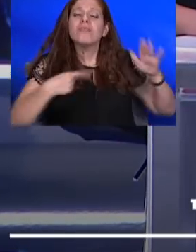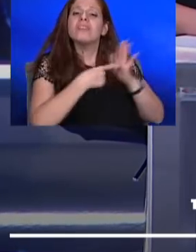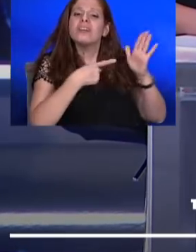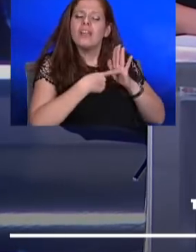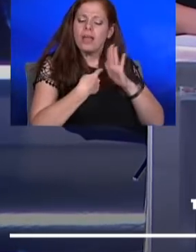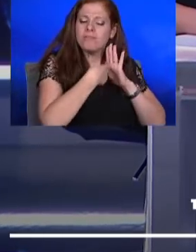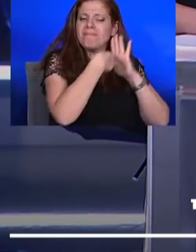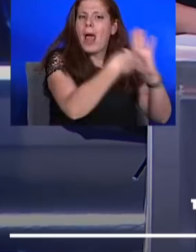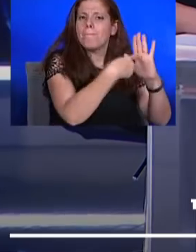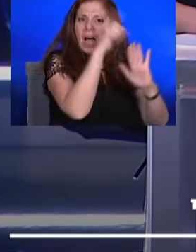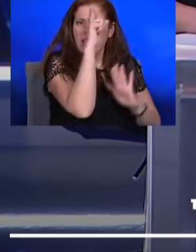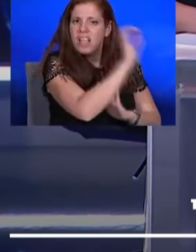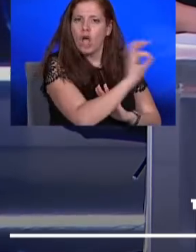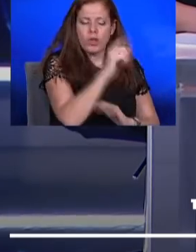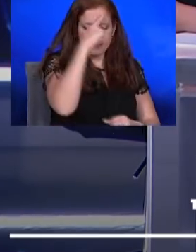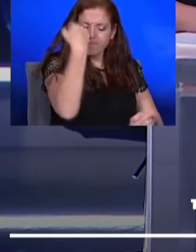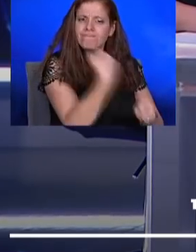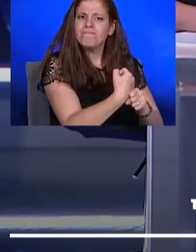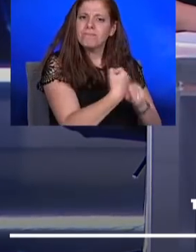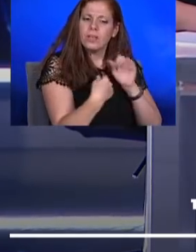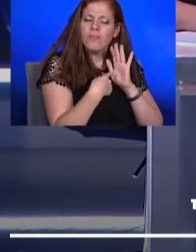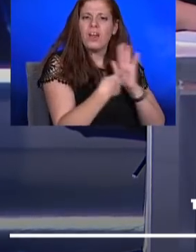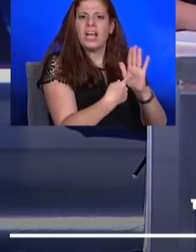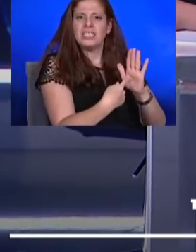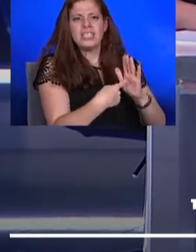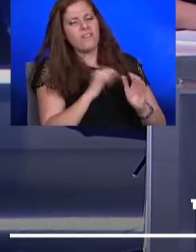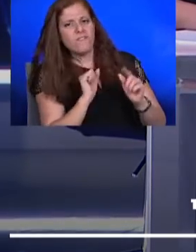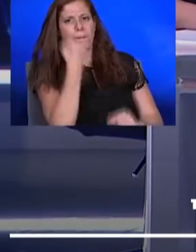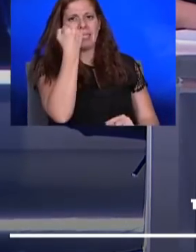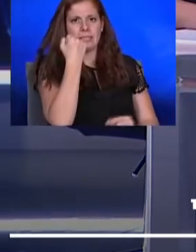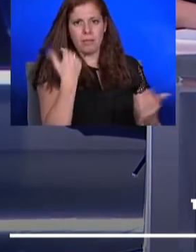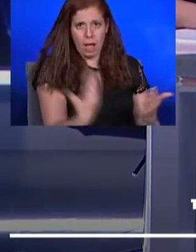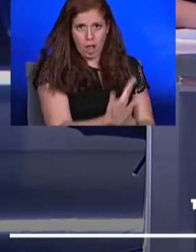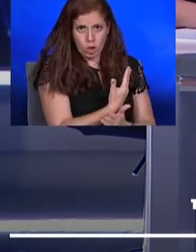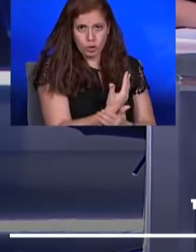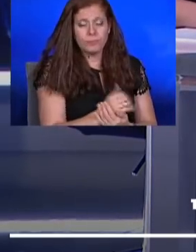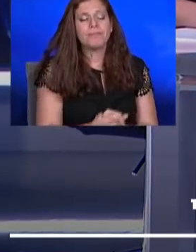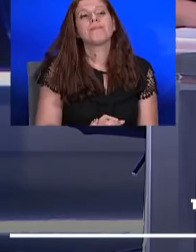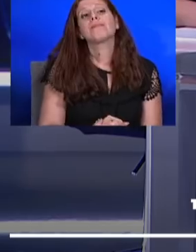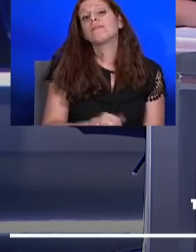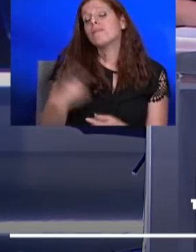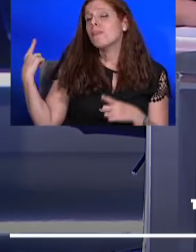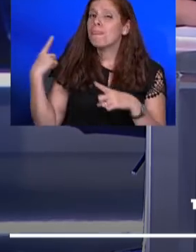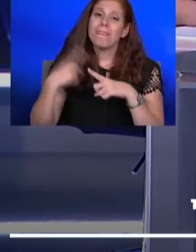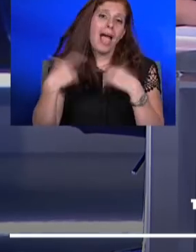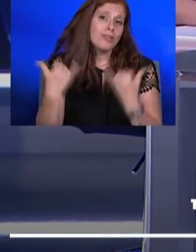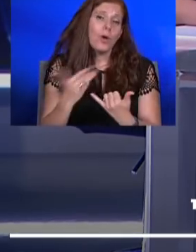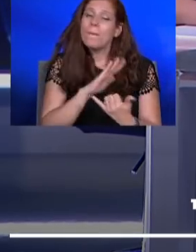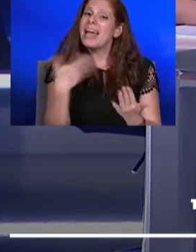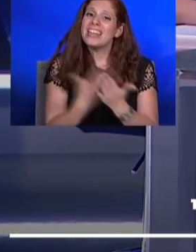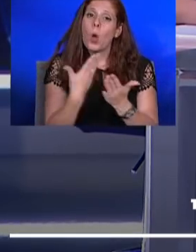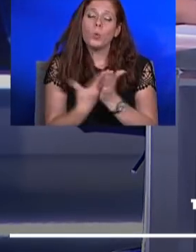ובעצם להצית גל פמיניסטי חדש. עד היום אין תיעוד שנשים שרפו חזיות, זה